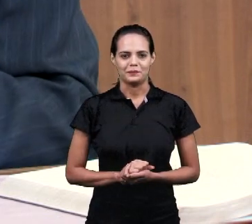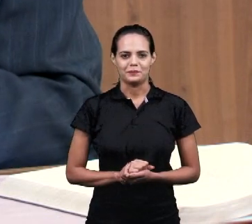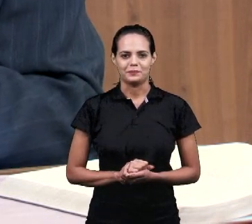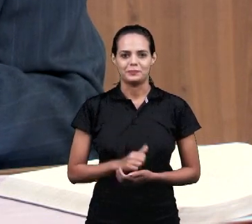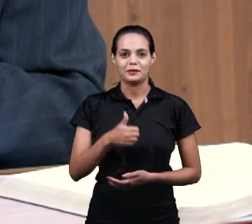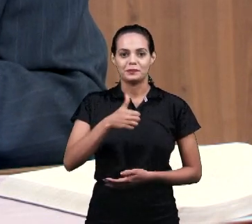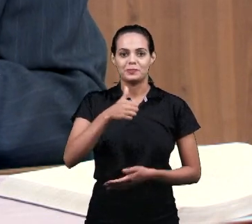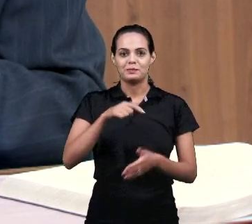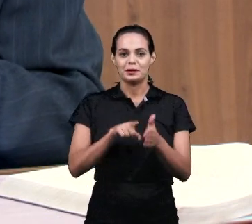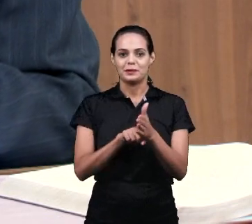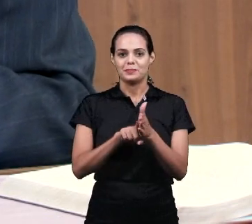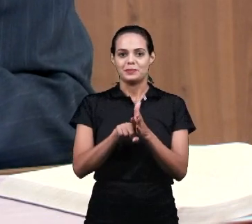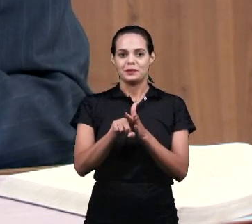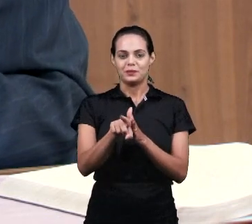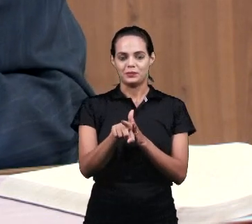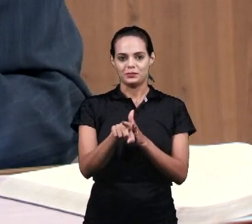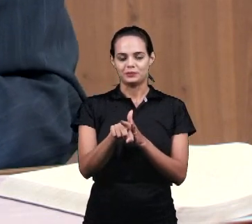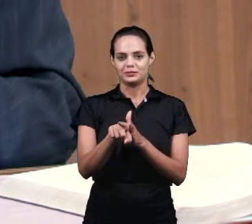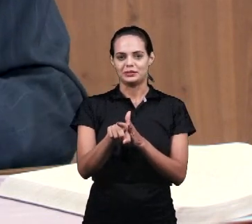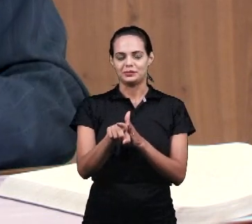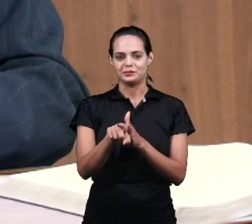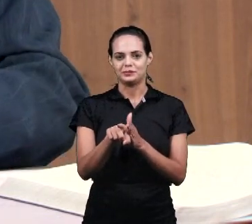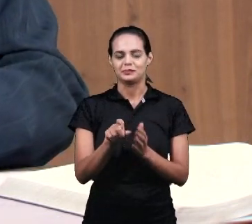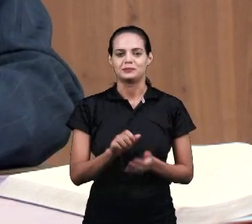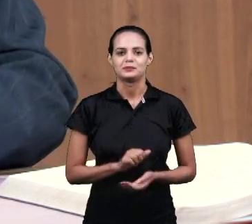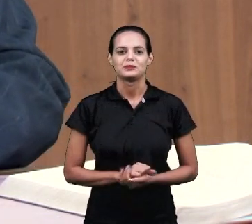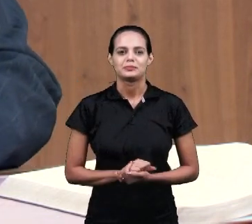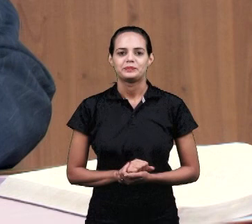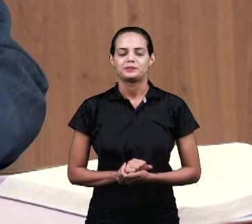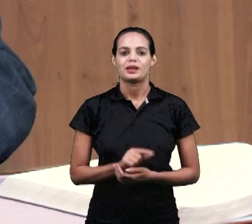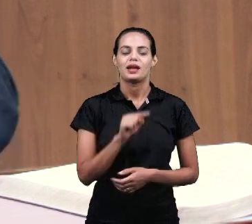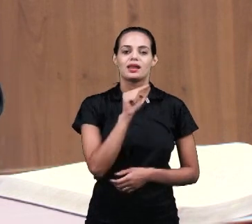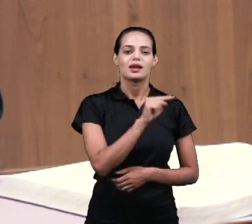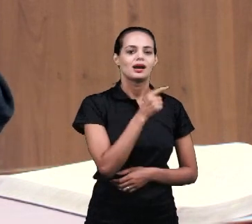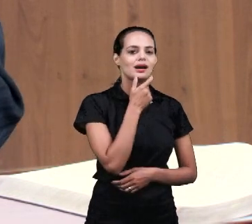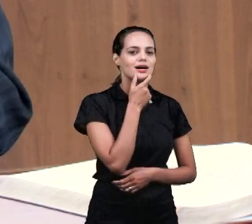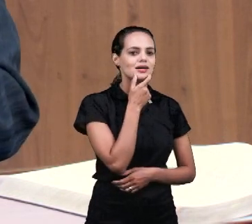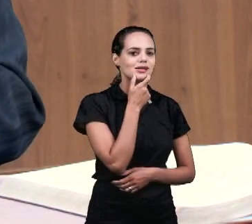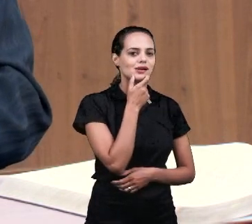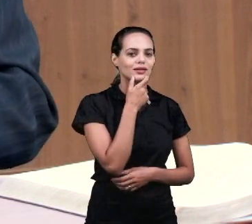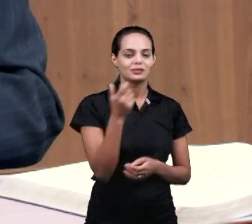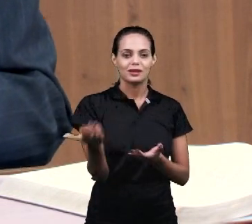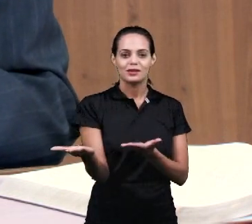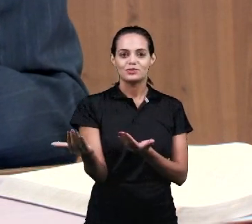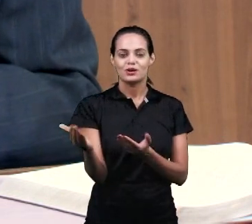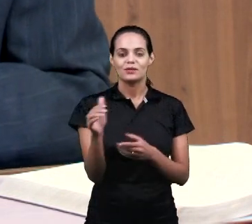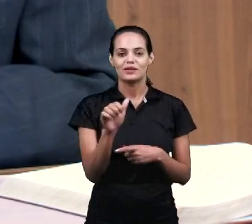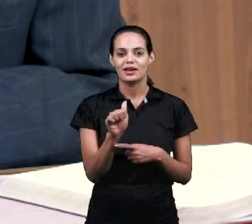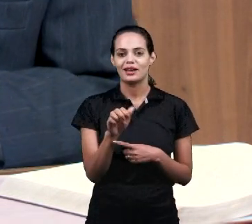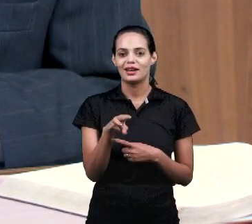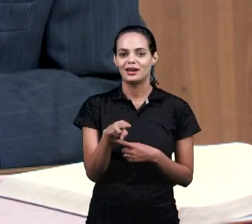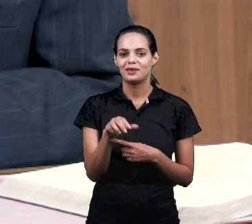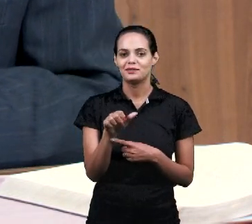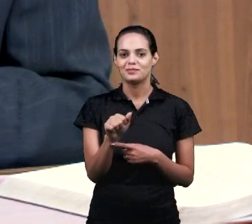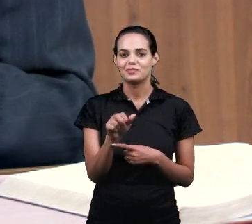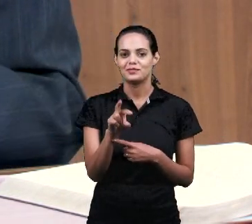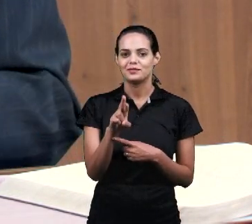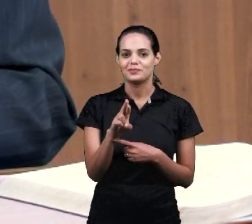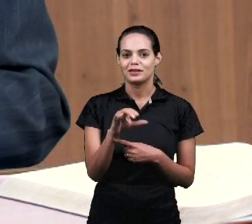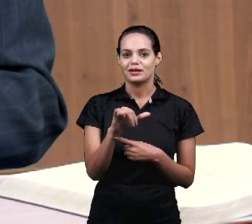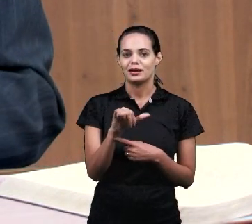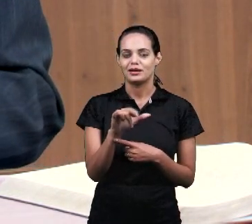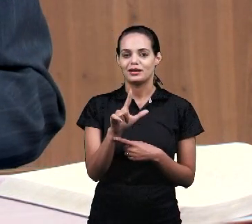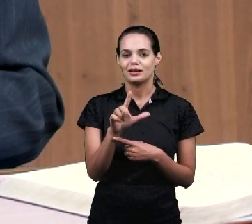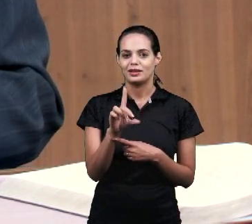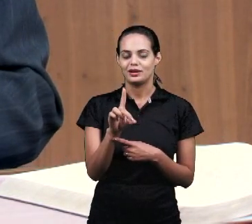Nous allons commencer avec nos frères et sœurs. Notre frère de l'Angleterre, le jeune Amariudo, il appartient au groupe de jeunes de l'Église de